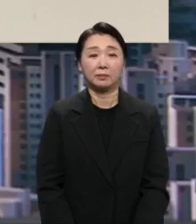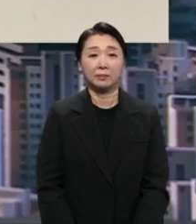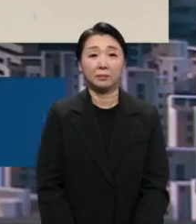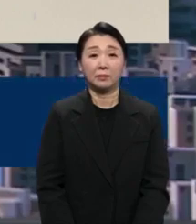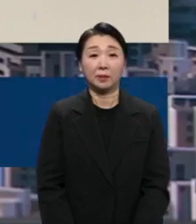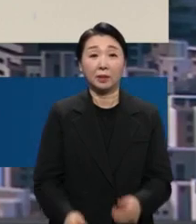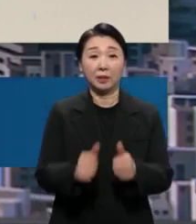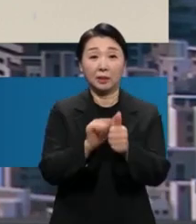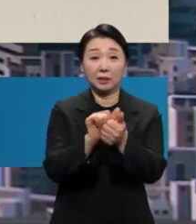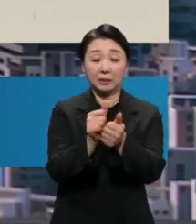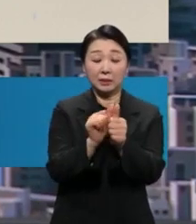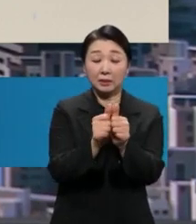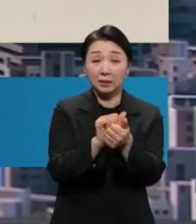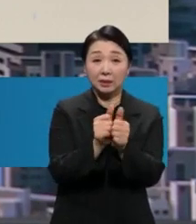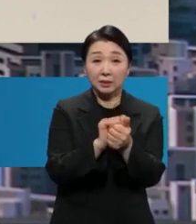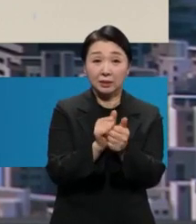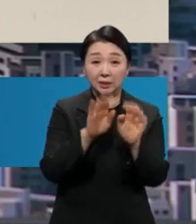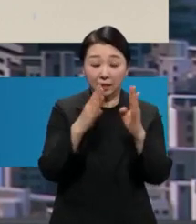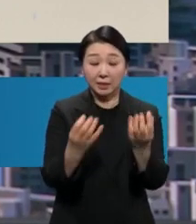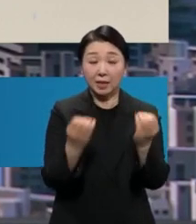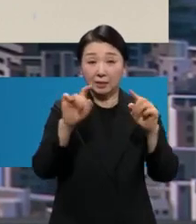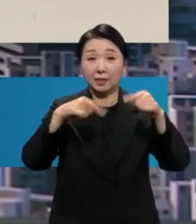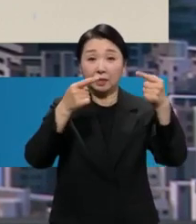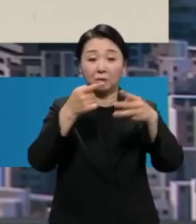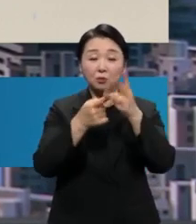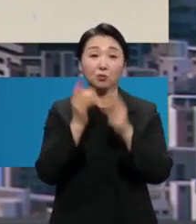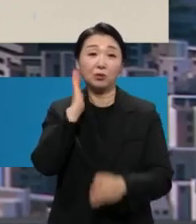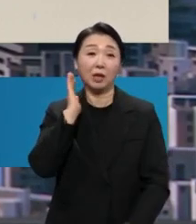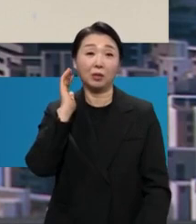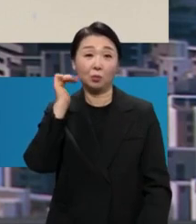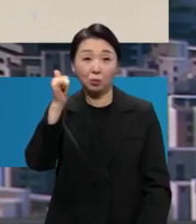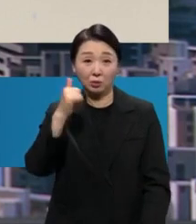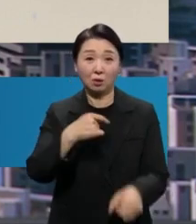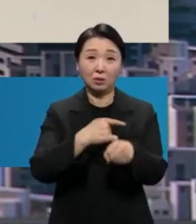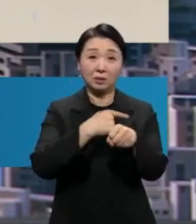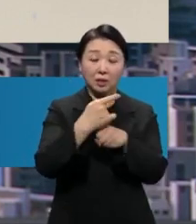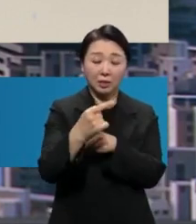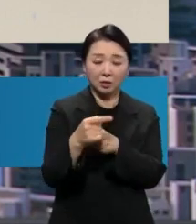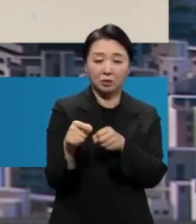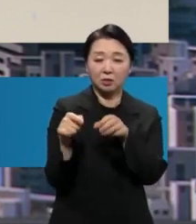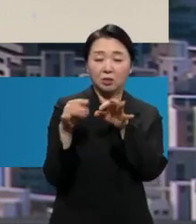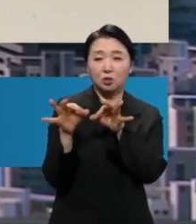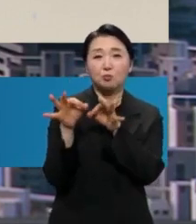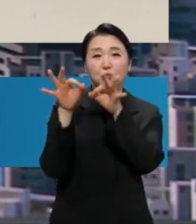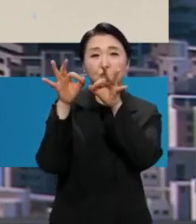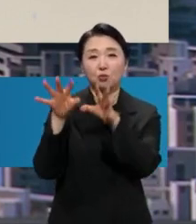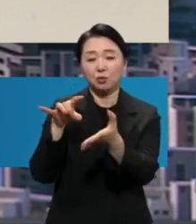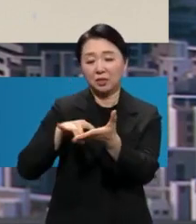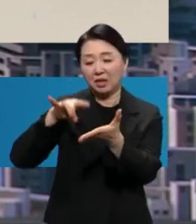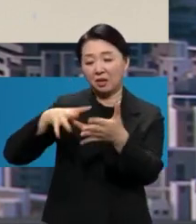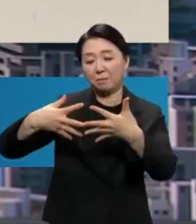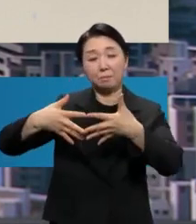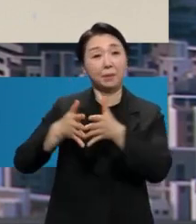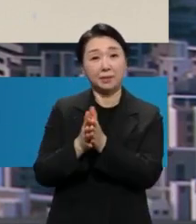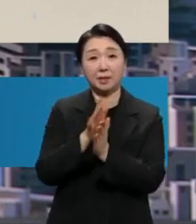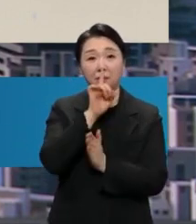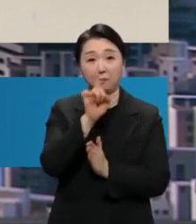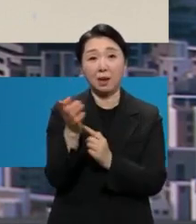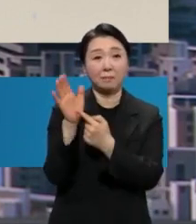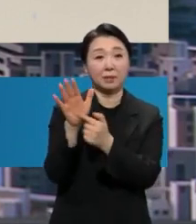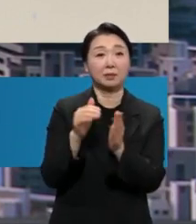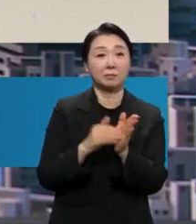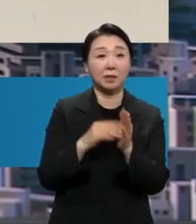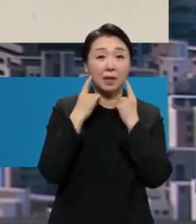증시 개장식에 참석한 윤석열 대통령이 내년 시행을 앞둔 금융투자소득세를 아예 폐지하겠다고 밝혔습니다.